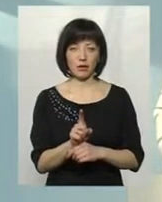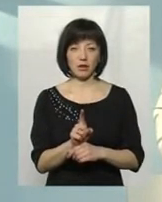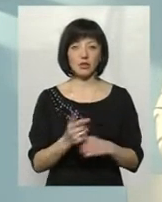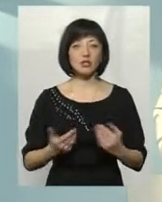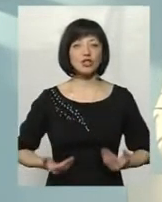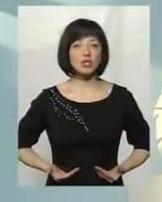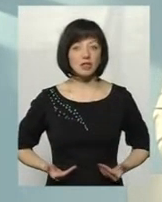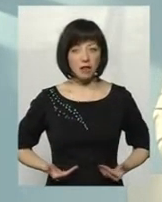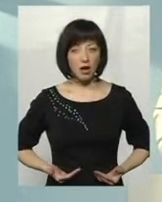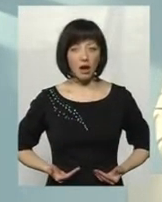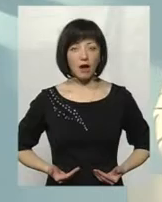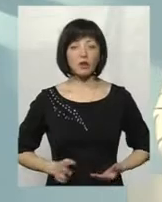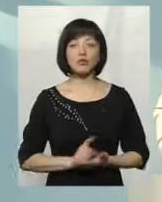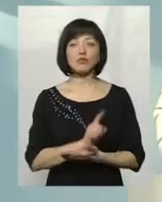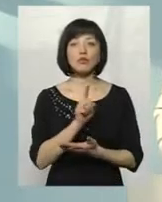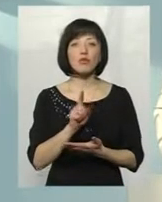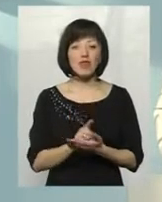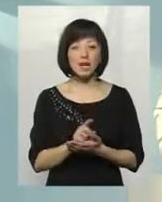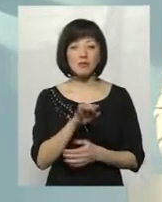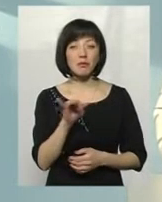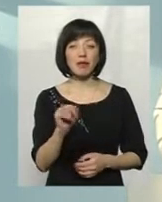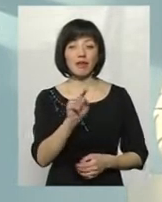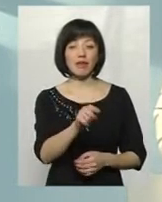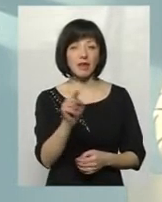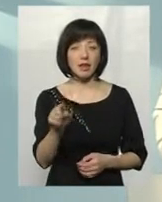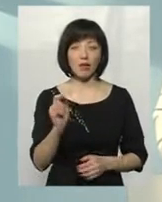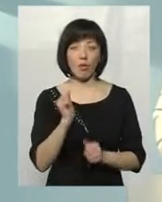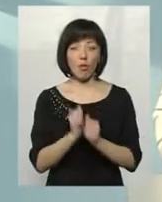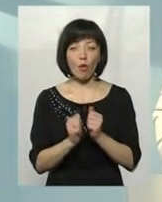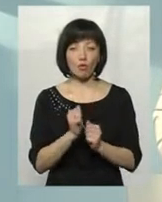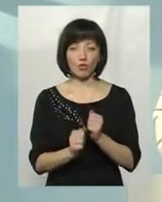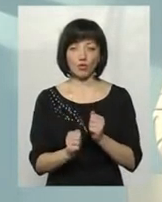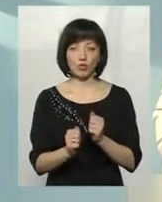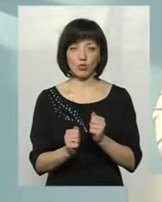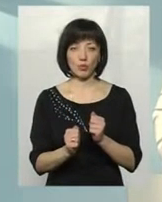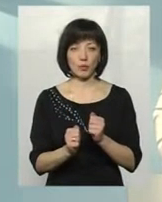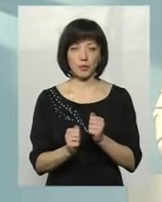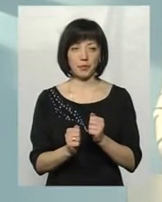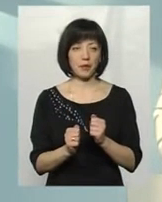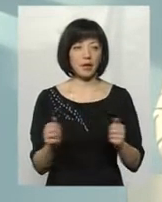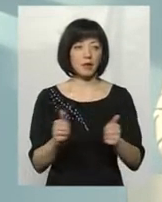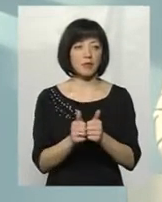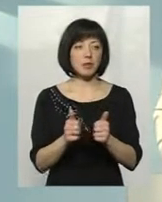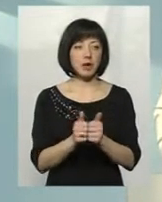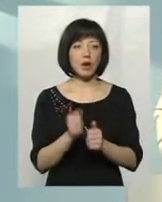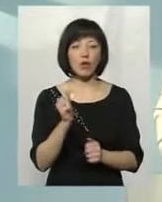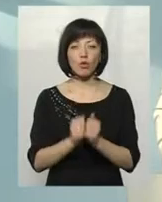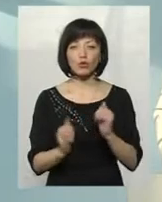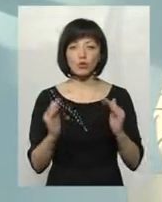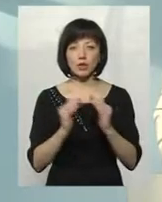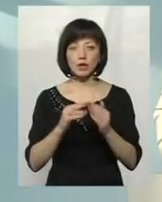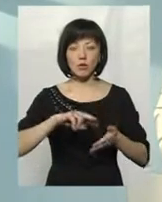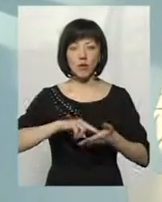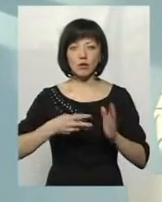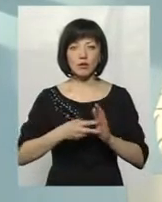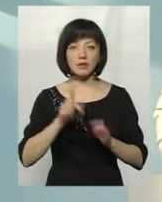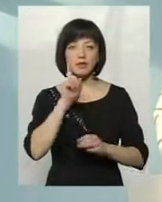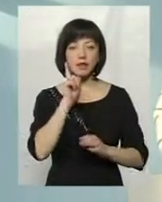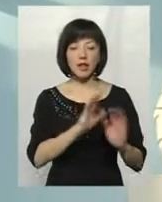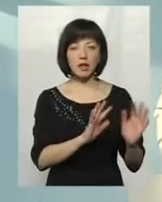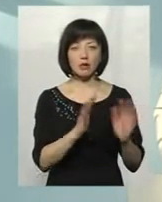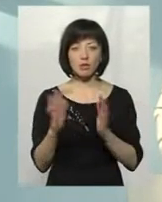життя, вони зобов'язували би їх в кожному, біля кожного будинку передбачати зелені